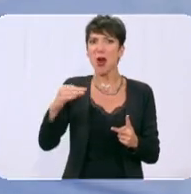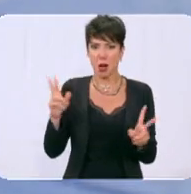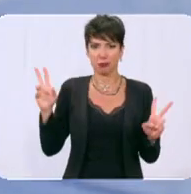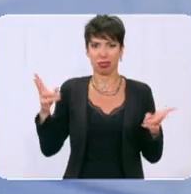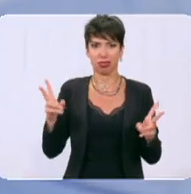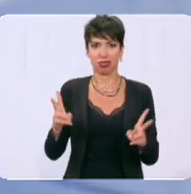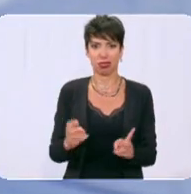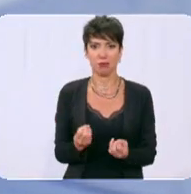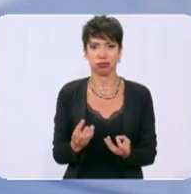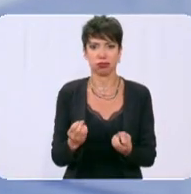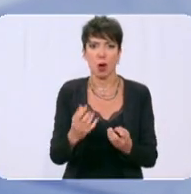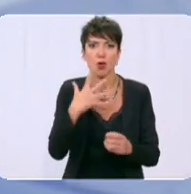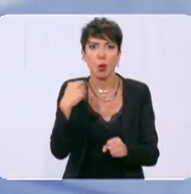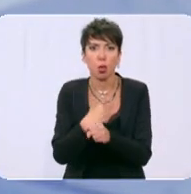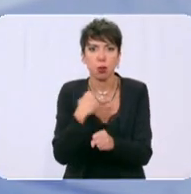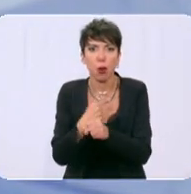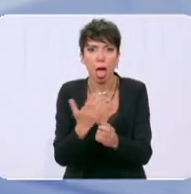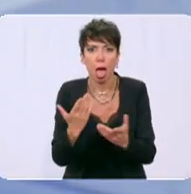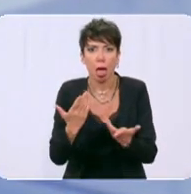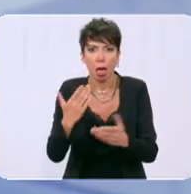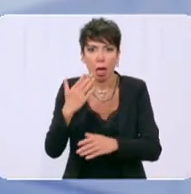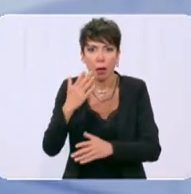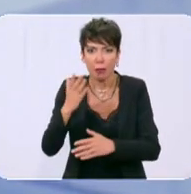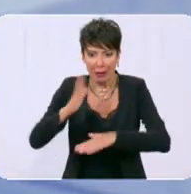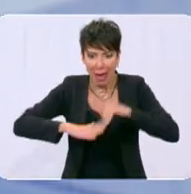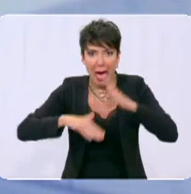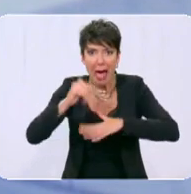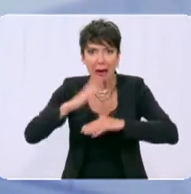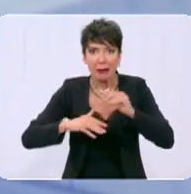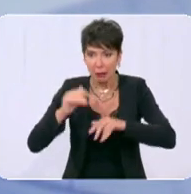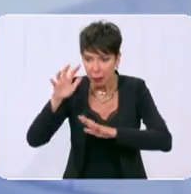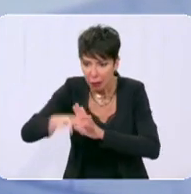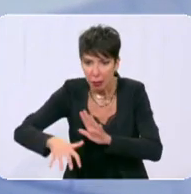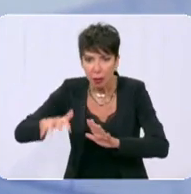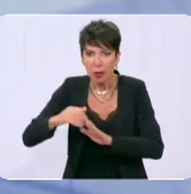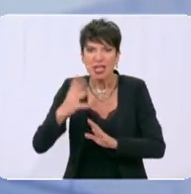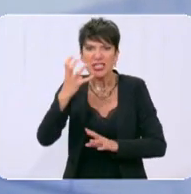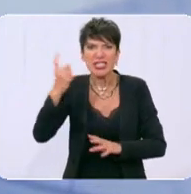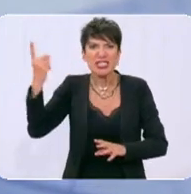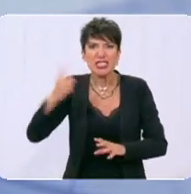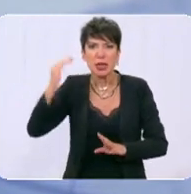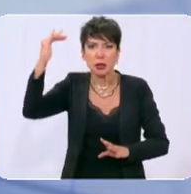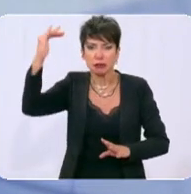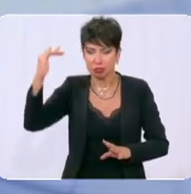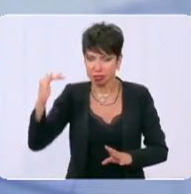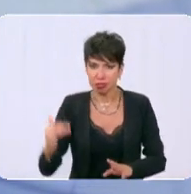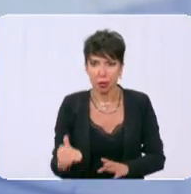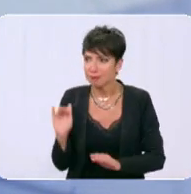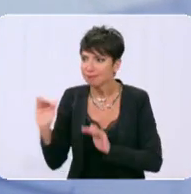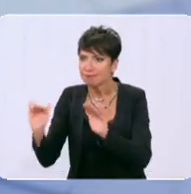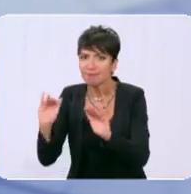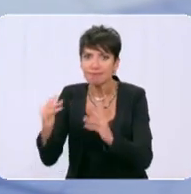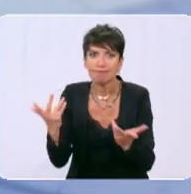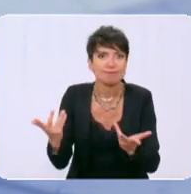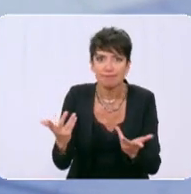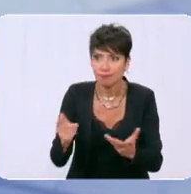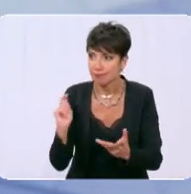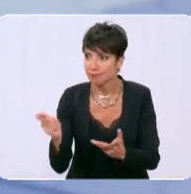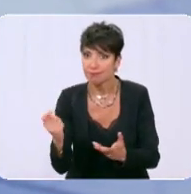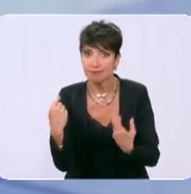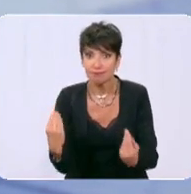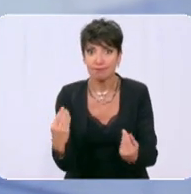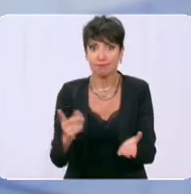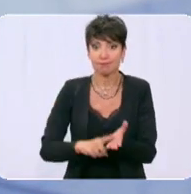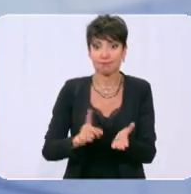υπάρχει εργατικό δυναμικό. 40% κάτω η παραγωγή της φράουλας. Mm-hmm. Τα συζητήσαμε μαζί τους. Και βεβαίως με το Υπουργείο Μετανάστευσης είπαμε να